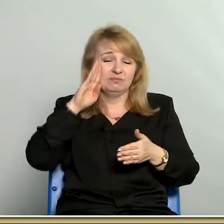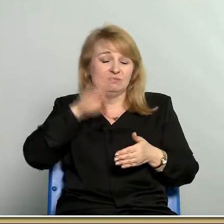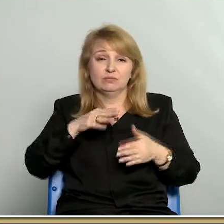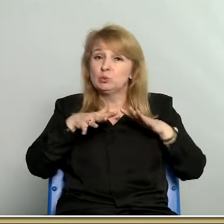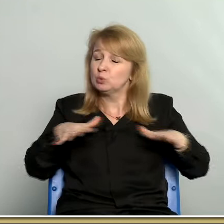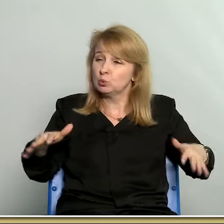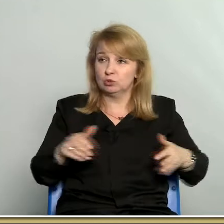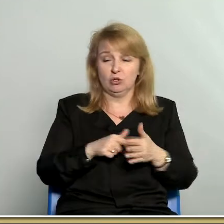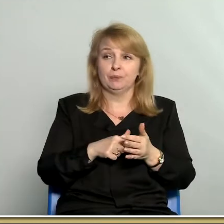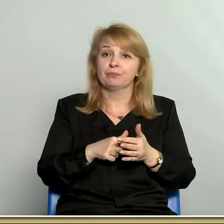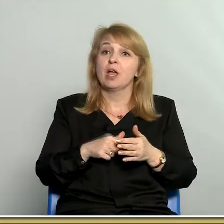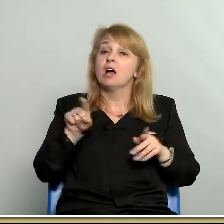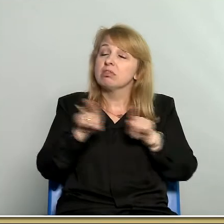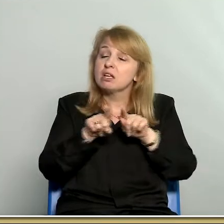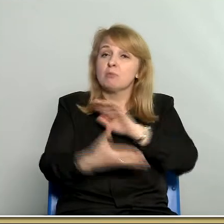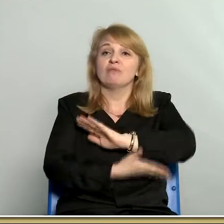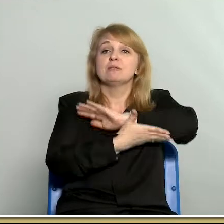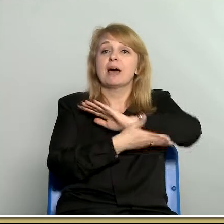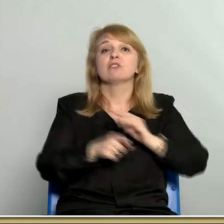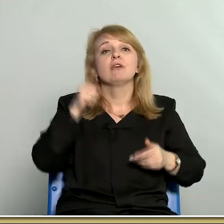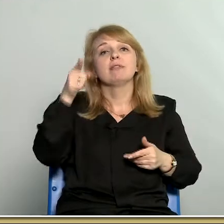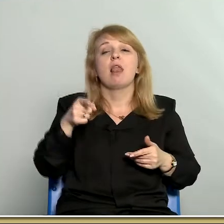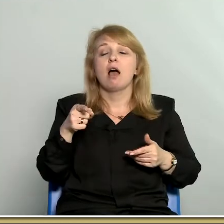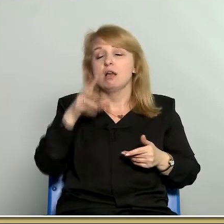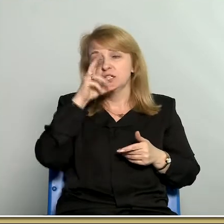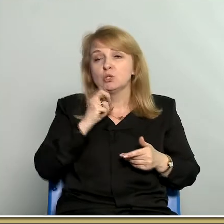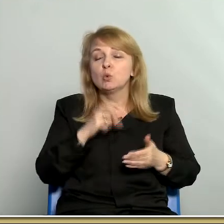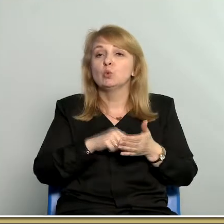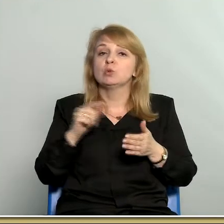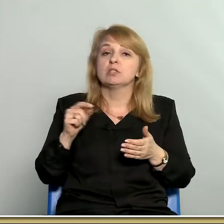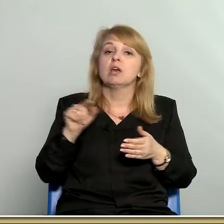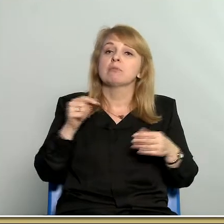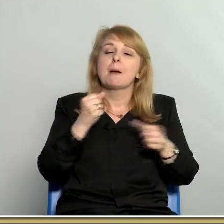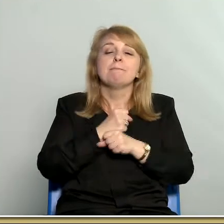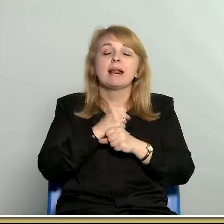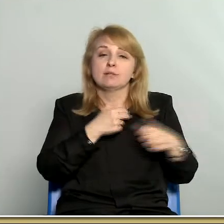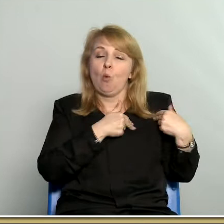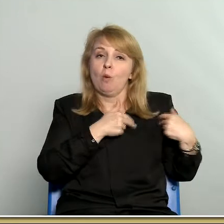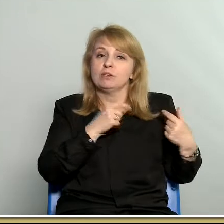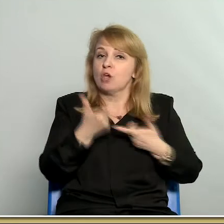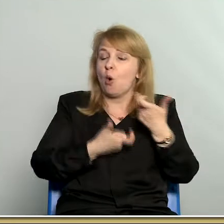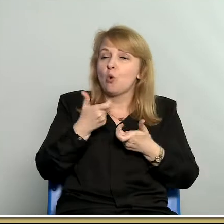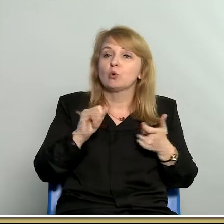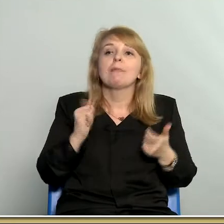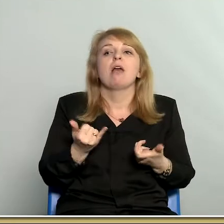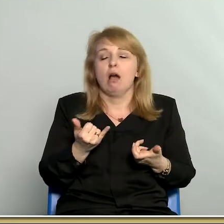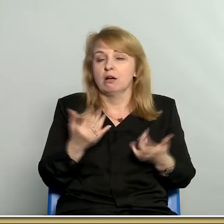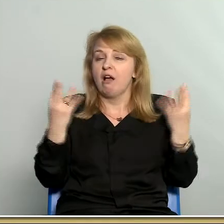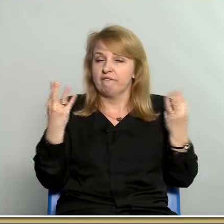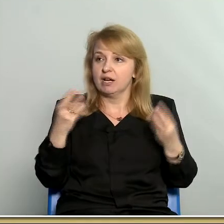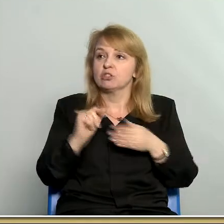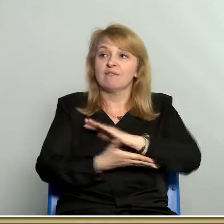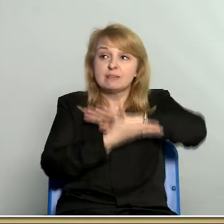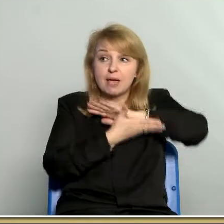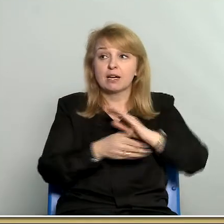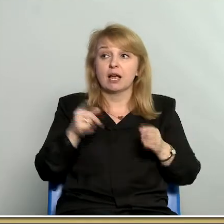policy paper. I wsparcie deinstytucjonalizacji, czyli to, na co komisja kładzie nacisk, to znaczy nie wspieranie podmiotów, tylko